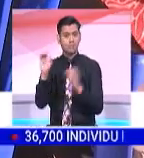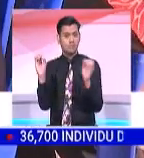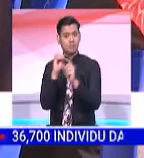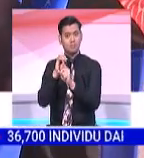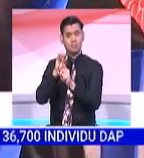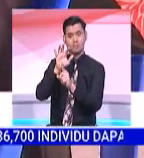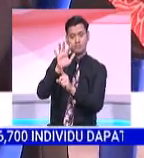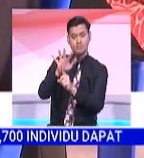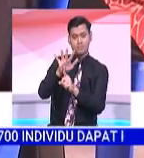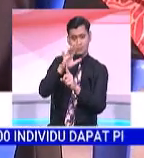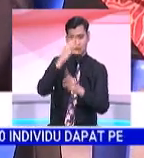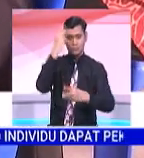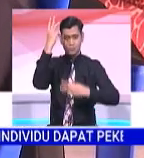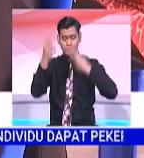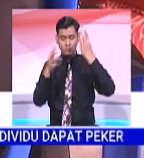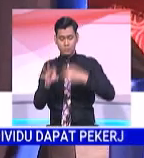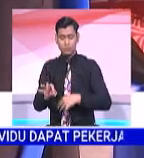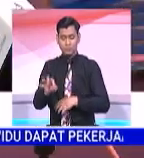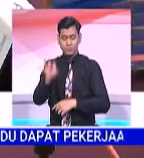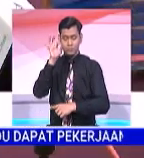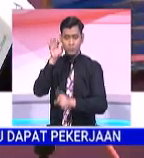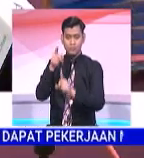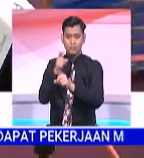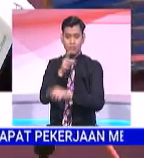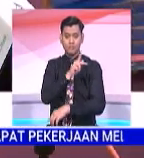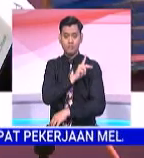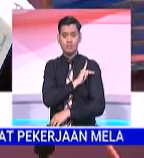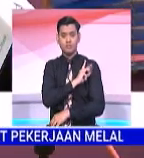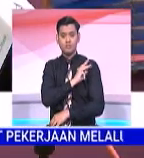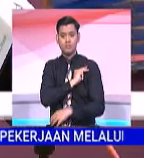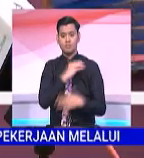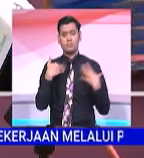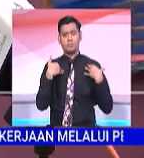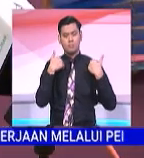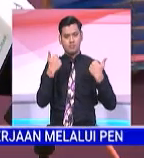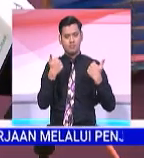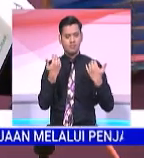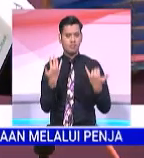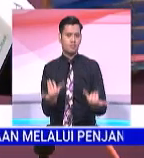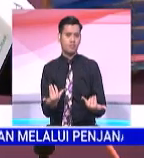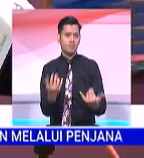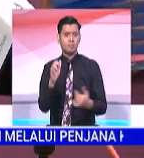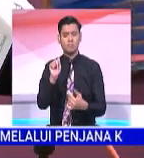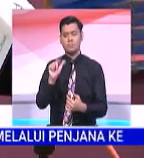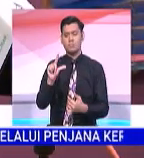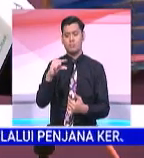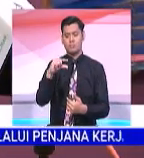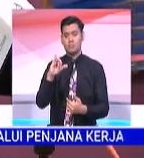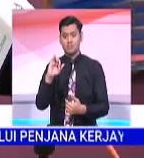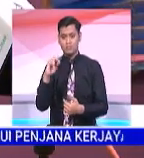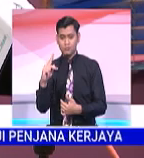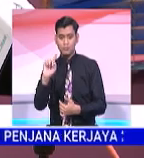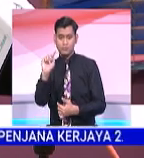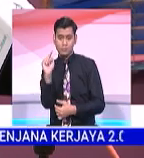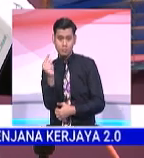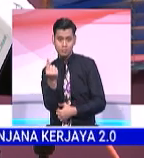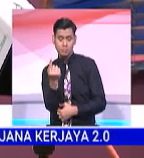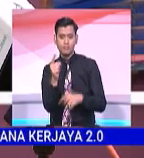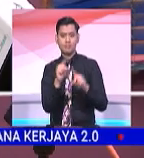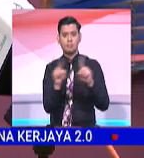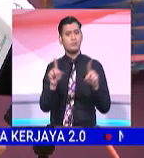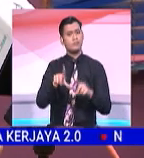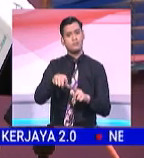Kementerian Kesihatan dalam ciapan di Twitter memaklumkan Pahang mencatatkan kadar keboleh jangkitan tertinggi iaitu